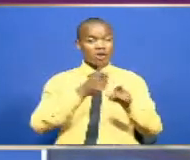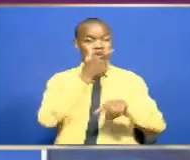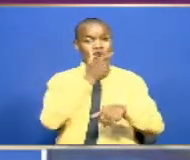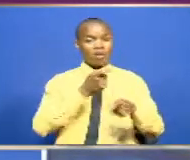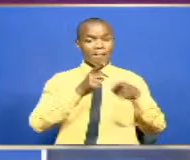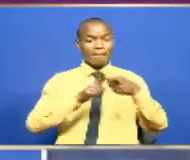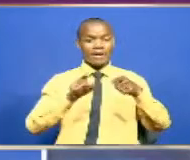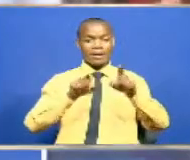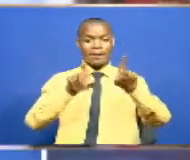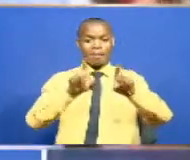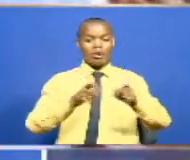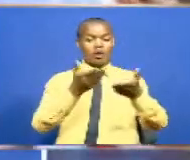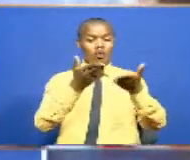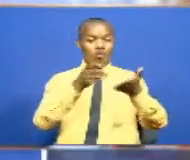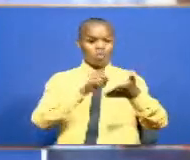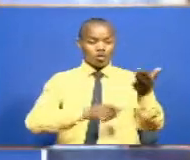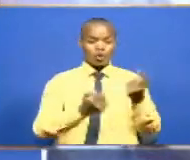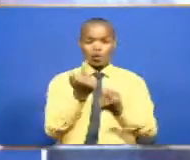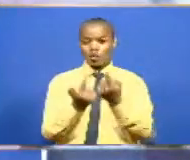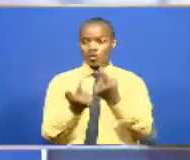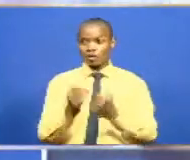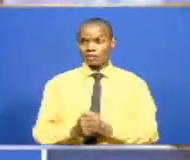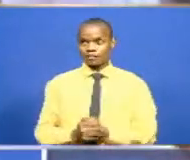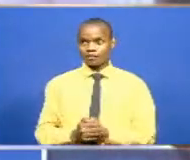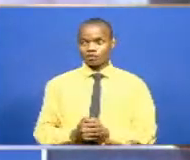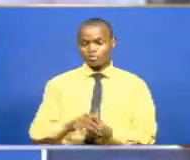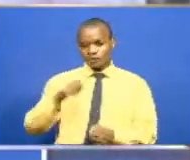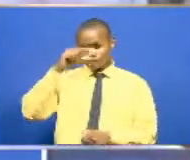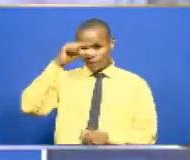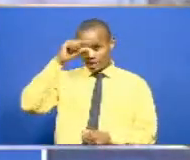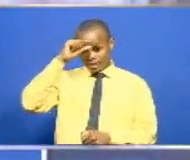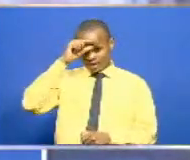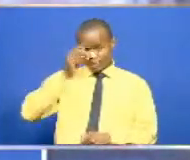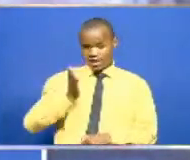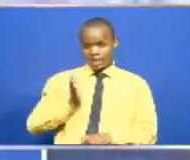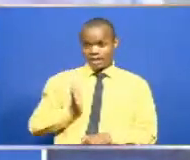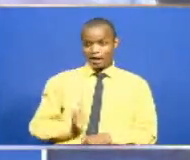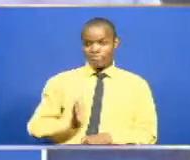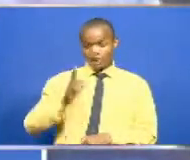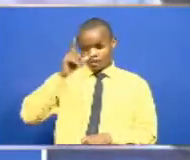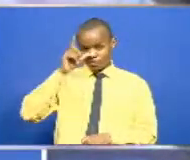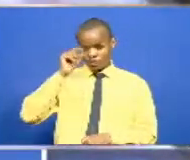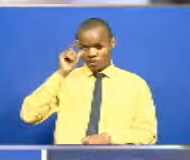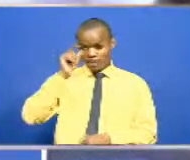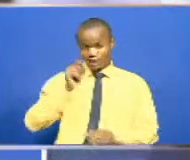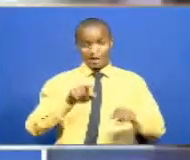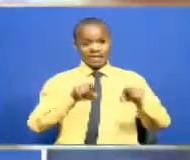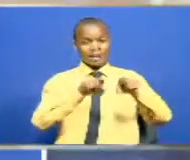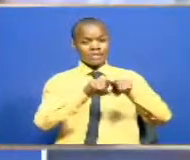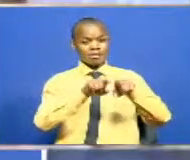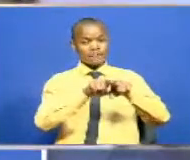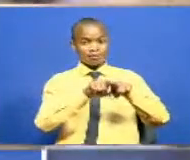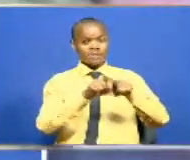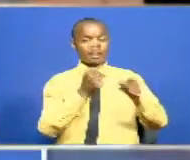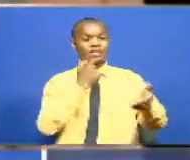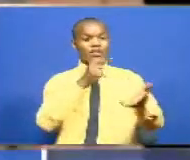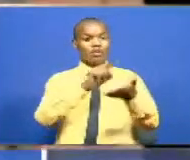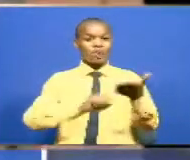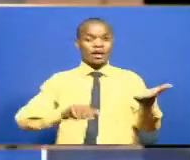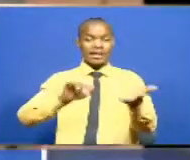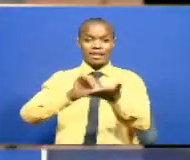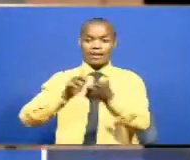ukue tu huko ndio chakula iive. Wakati huo huo, gavana wa kaunti ya Mombasa Ali Hassan Joho amekariri kwamba atawania